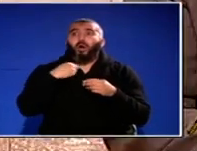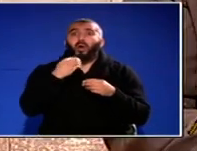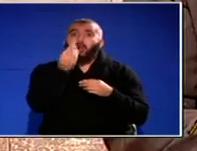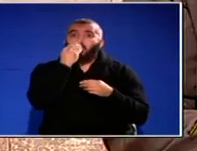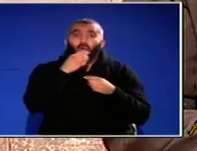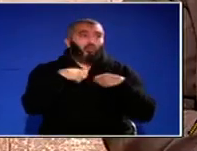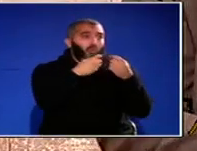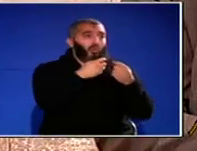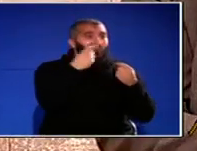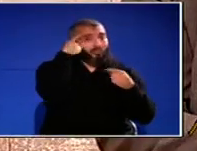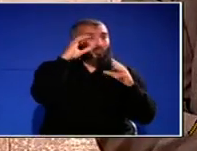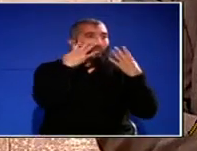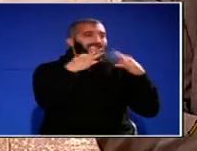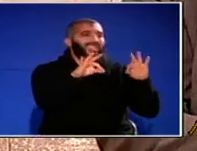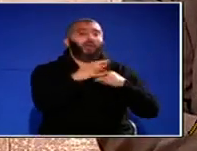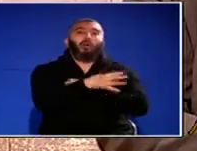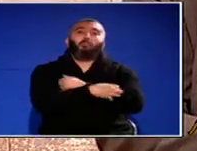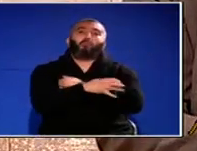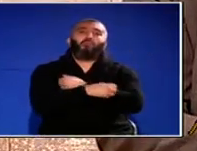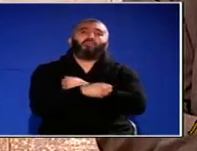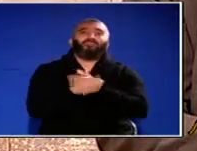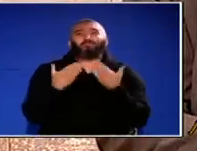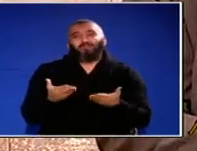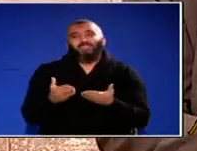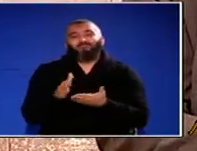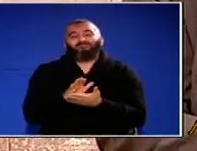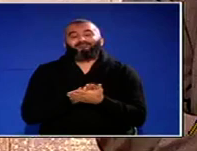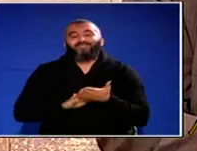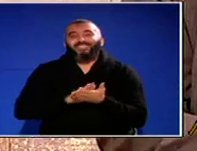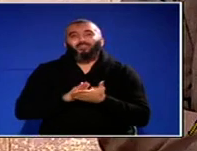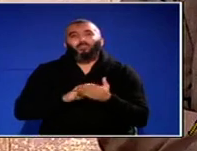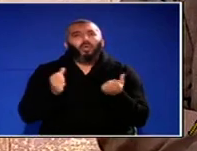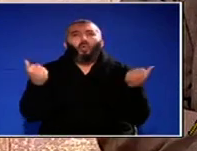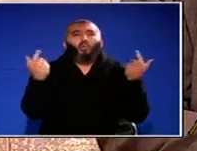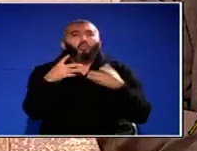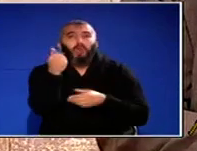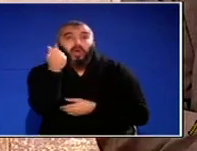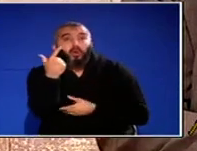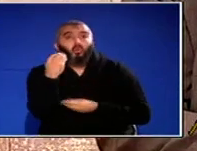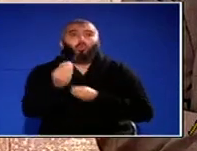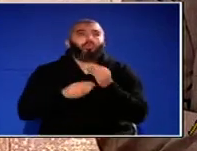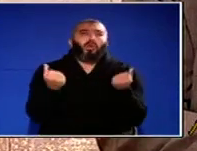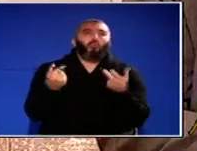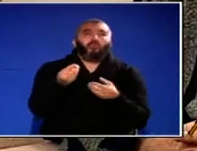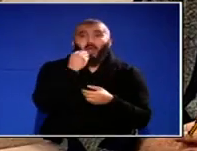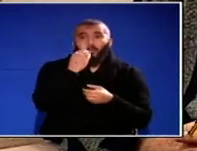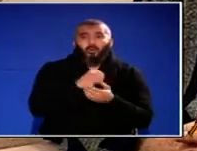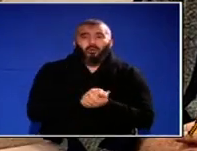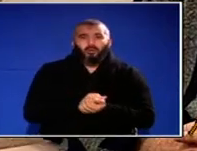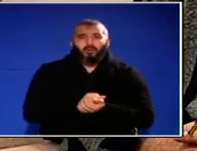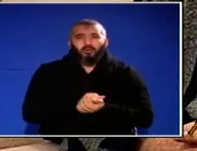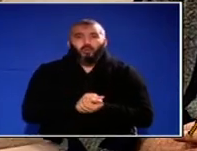ماكلة، ولا إلا كان دراهم وشحال نخرج، وإلا كان ماكلة ثاني للإنسان وشحال. أيوة. ولا كان نقدر مثلا عائلة مسكونة